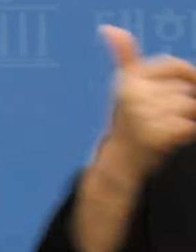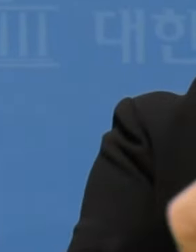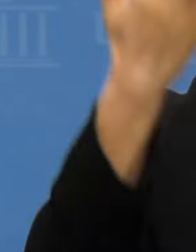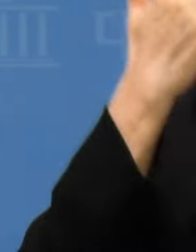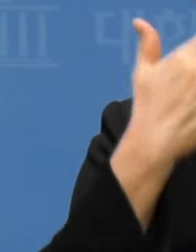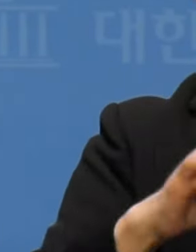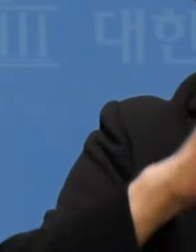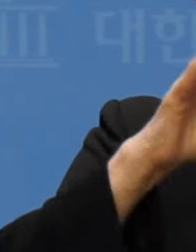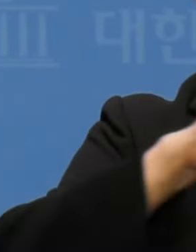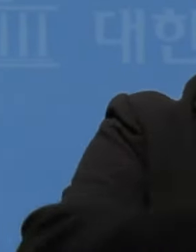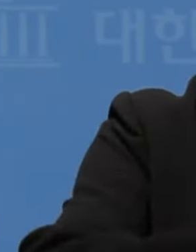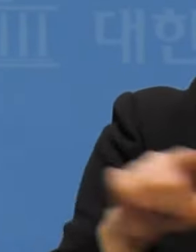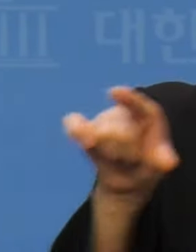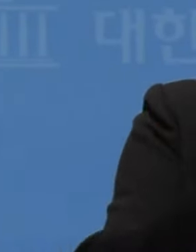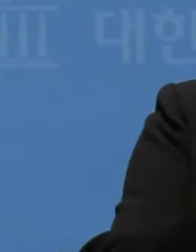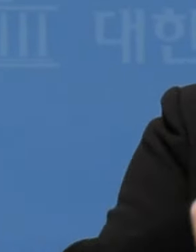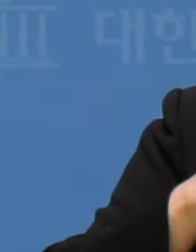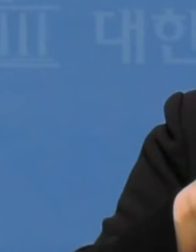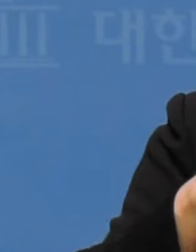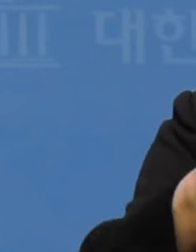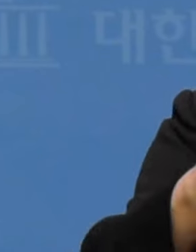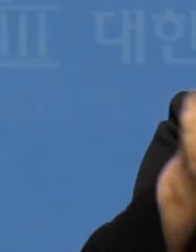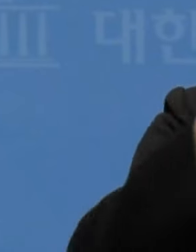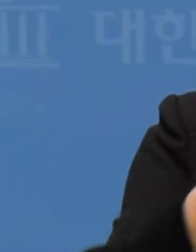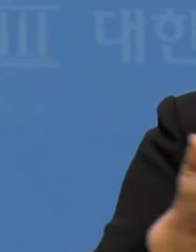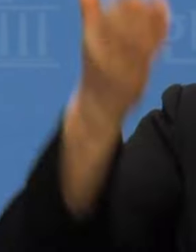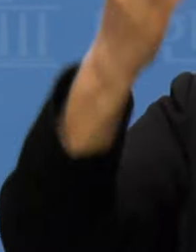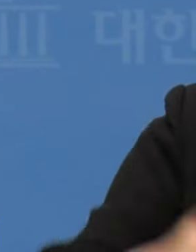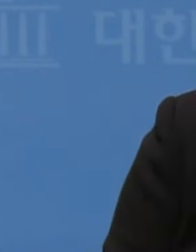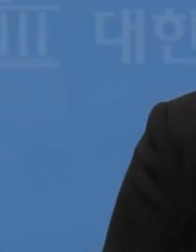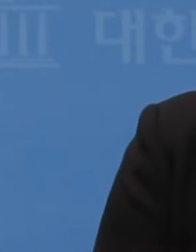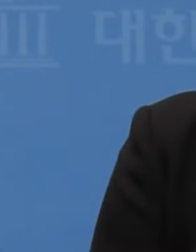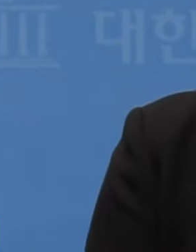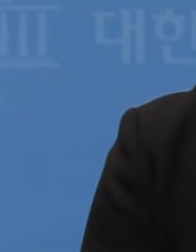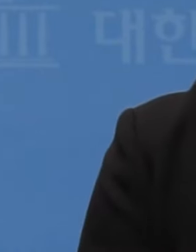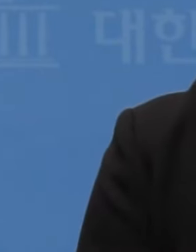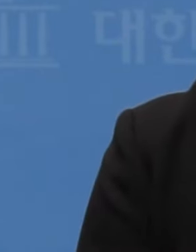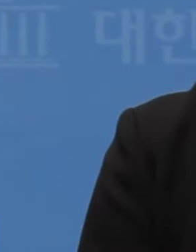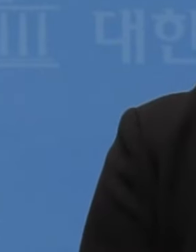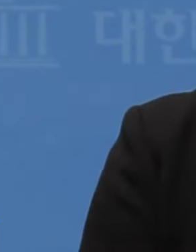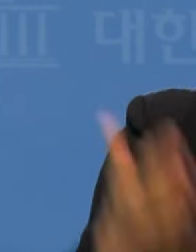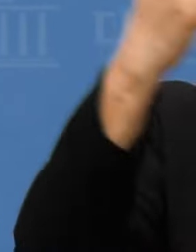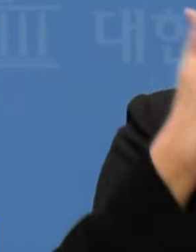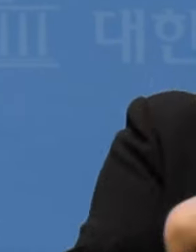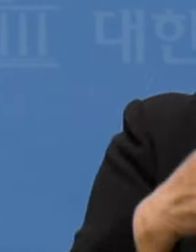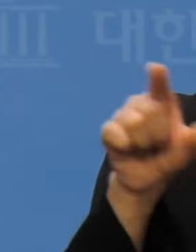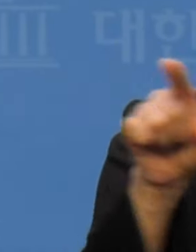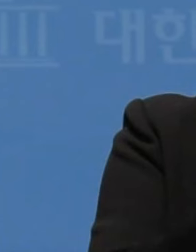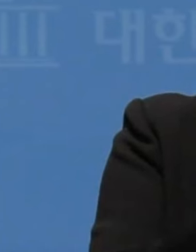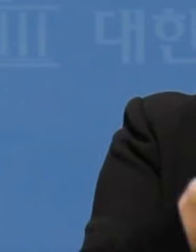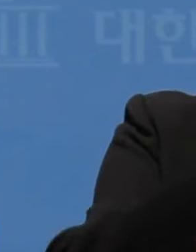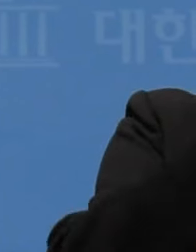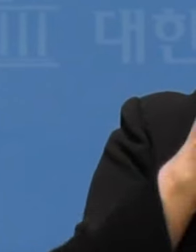한미 동맹 신뢰 프로세스를 한 단계 격상시키겠습니다. 한미 신뢰 프로세스를